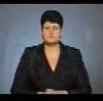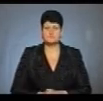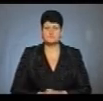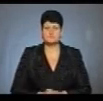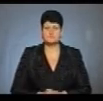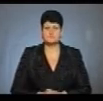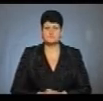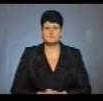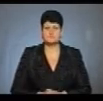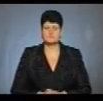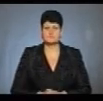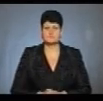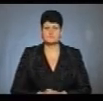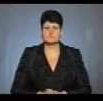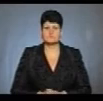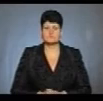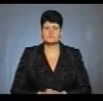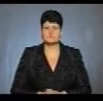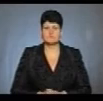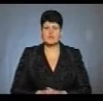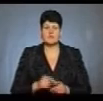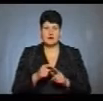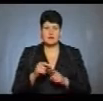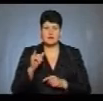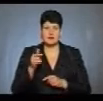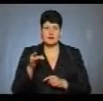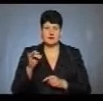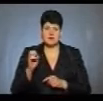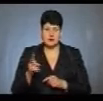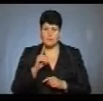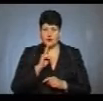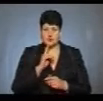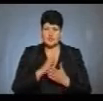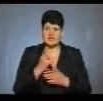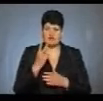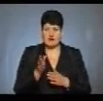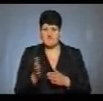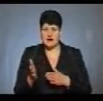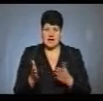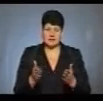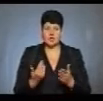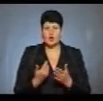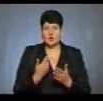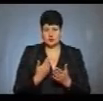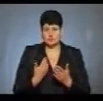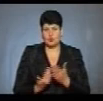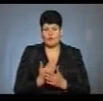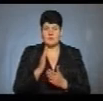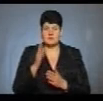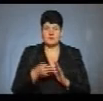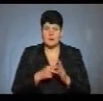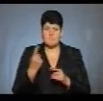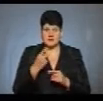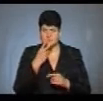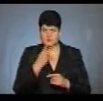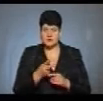Суспільному. Тернопіль. За словами Ігоря Гірчака, поки що є 2 варіанти нового перспективного плану. Перший передбачає, що в